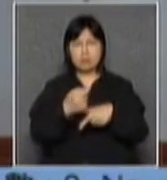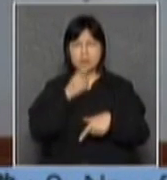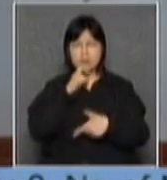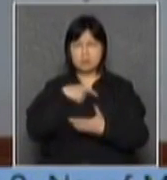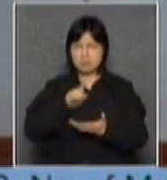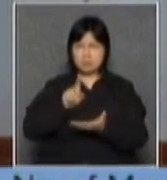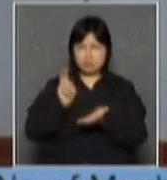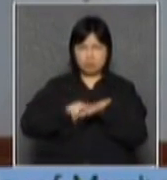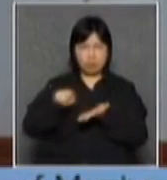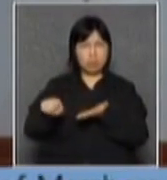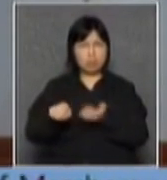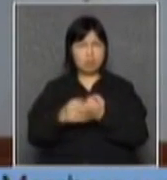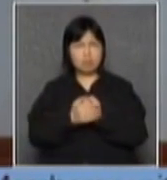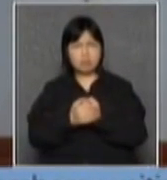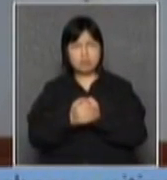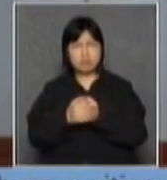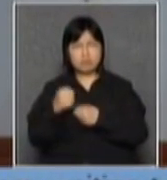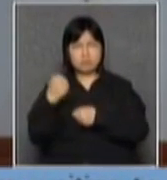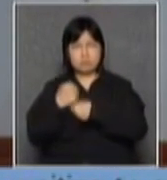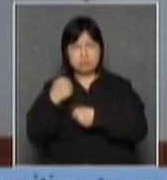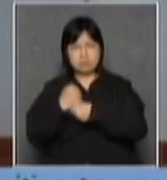去信一個上任咗